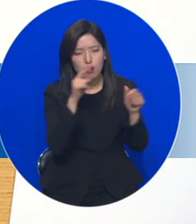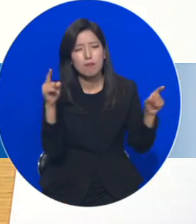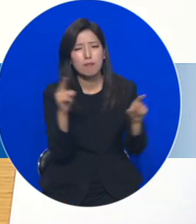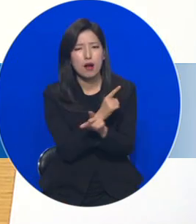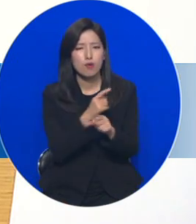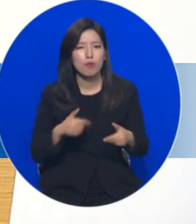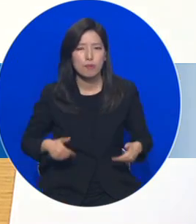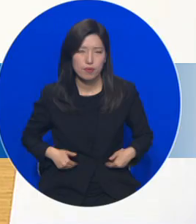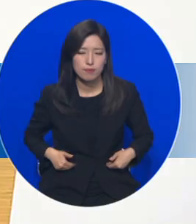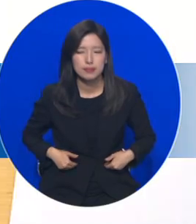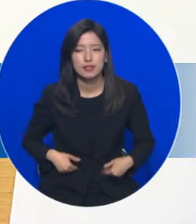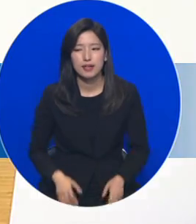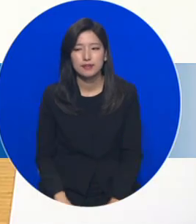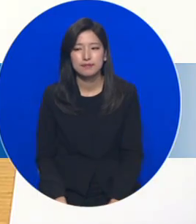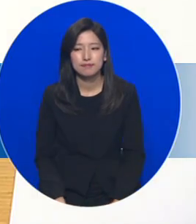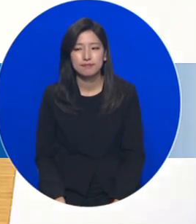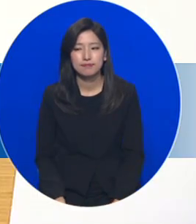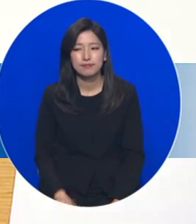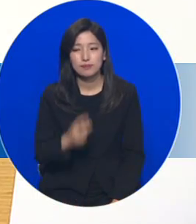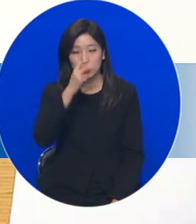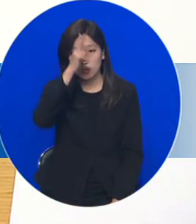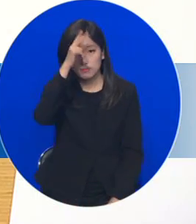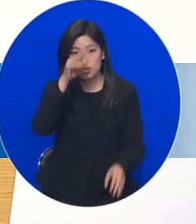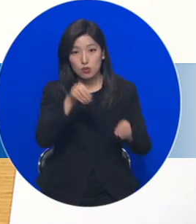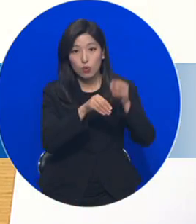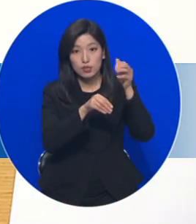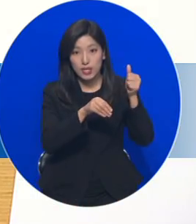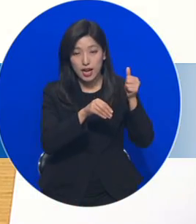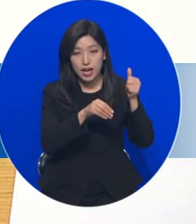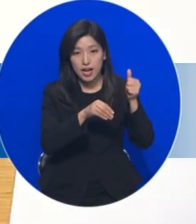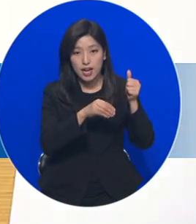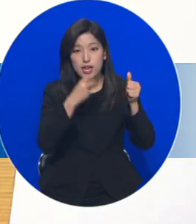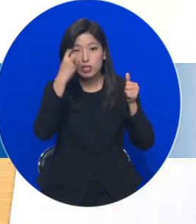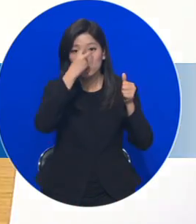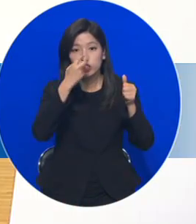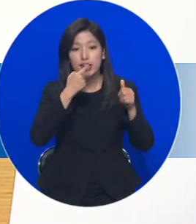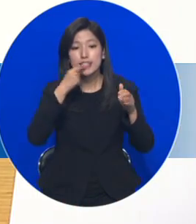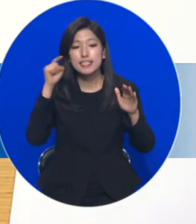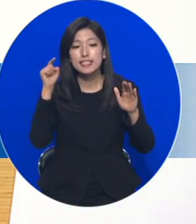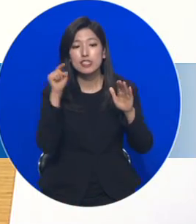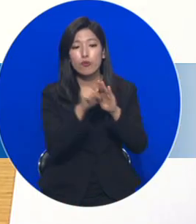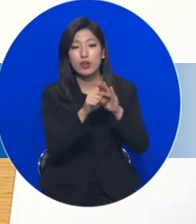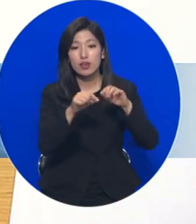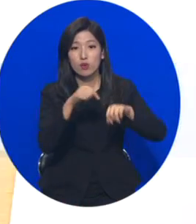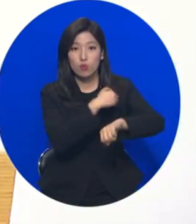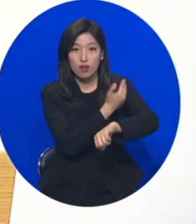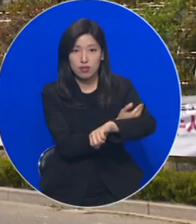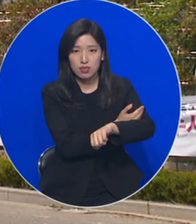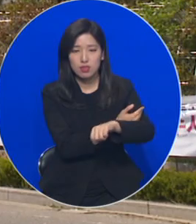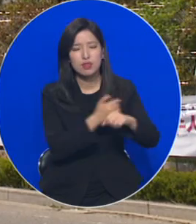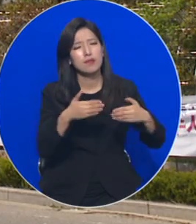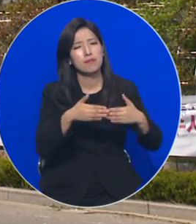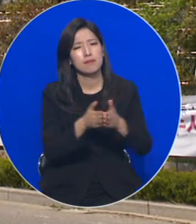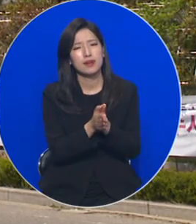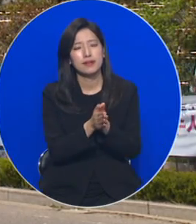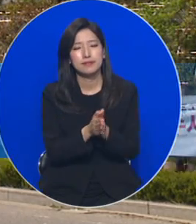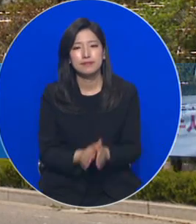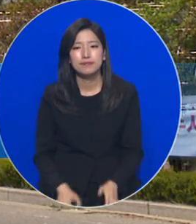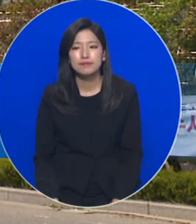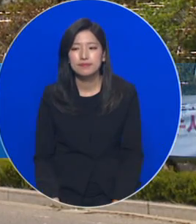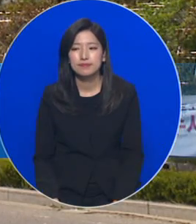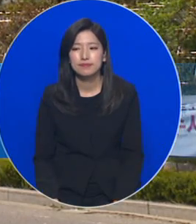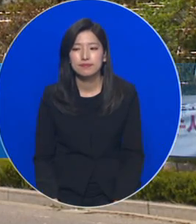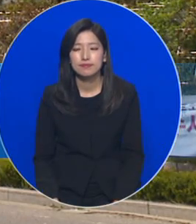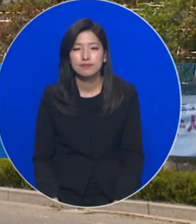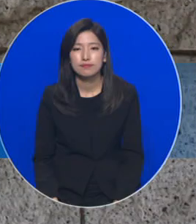권고함. 검찰총장의 구체적 수사지휘권은 폐지하고 각 고등검사장에게 분산할 것들. 수사지휘권이